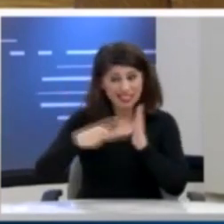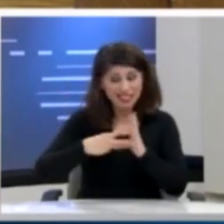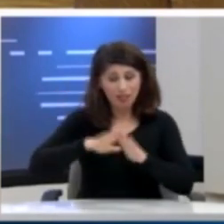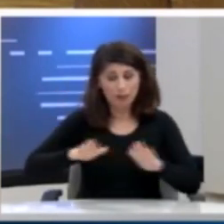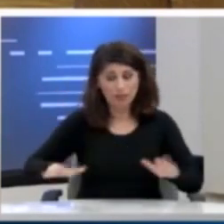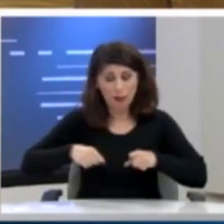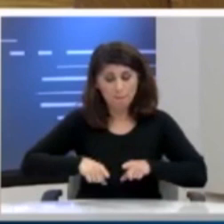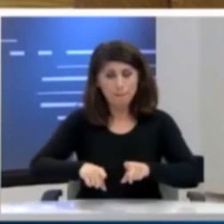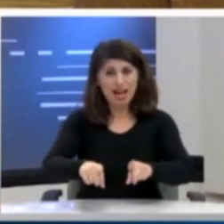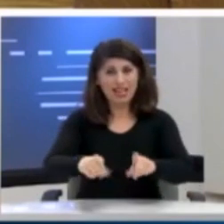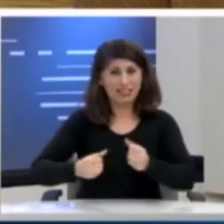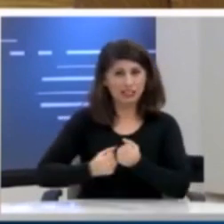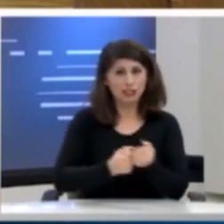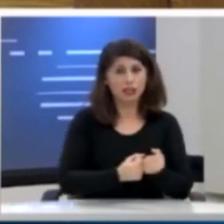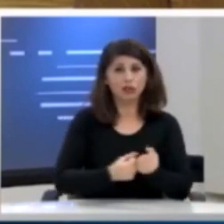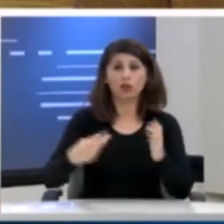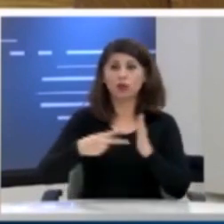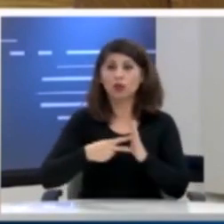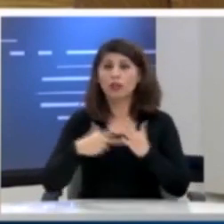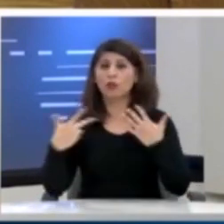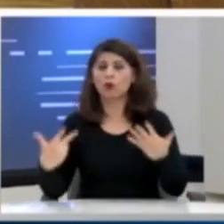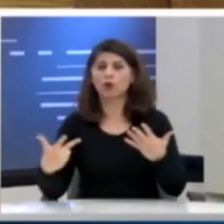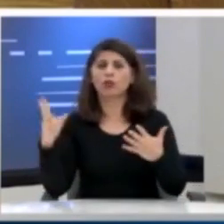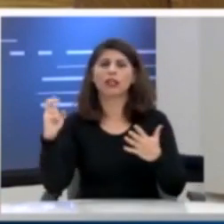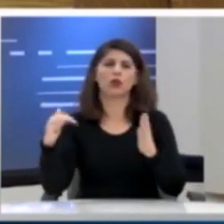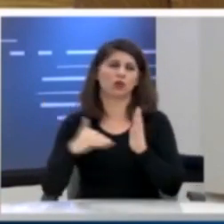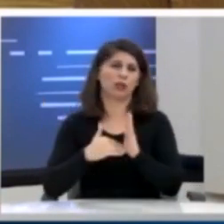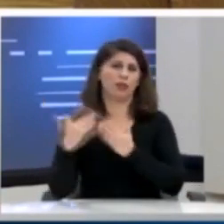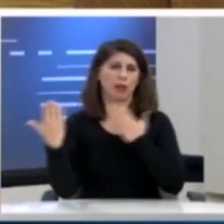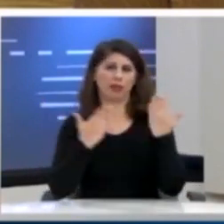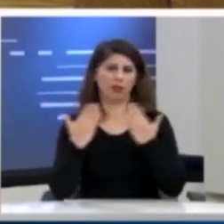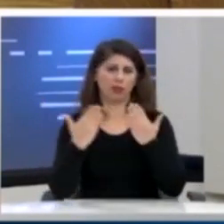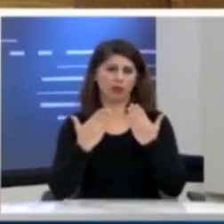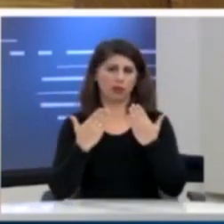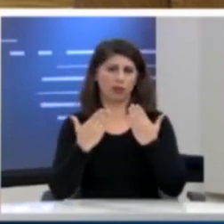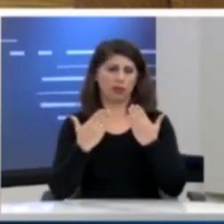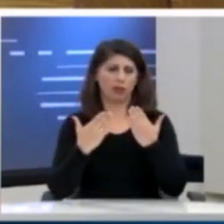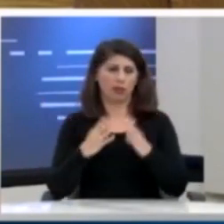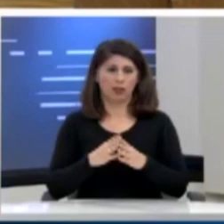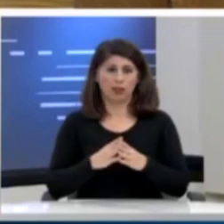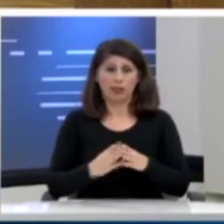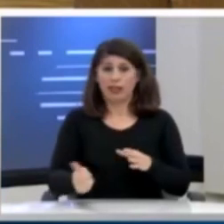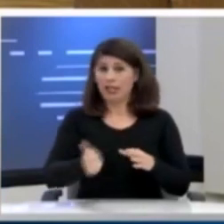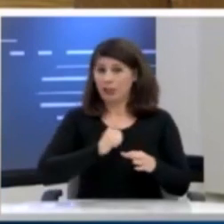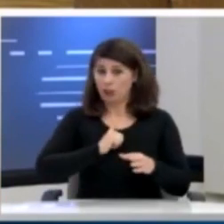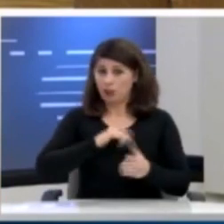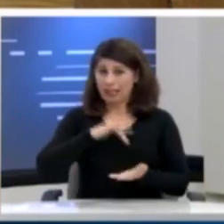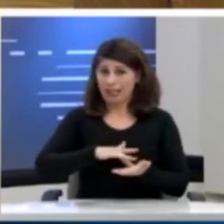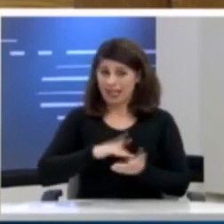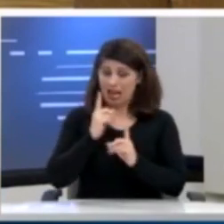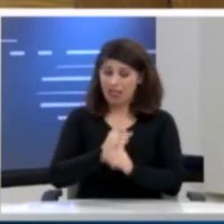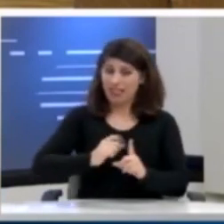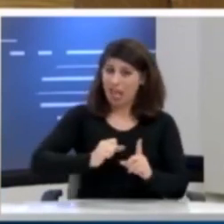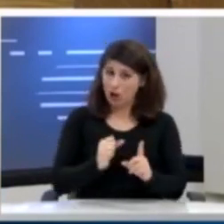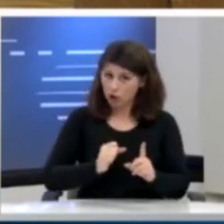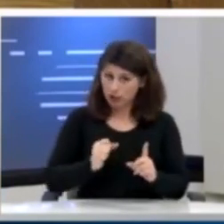στήριξη, ενώ το 2008 ήταν 20.000 μαθητές. Στα ιδιωτικά κέντρα ειδικής